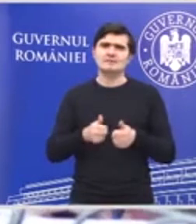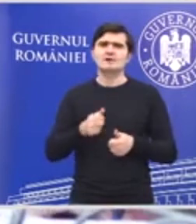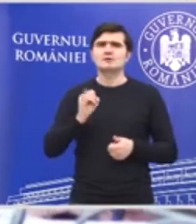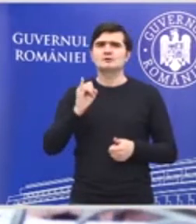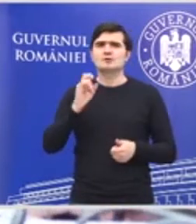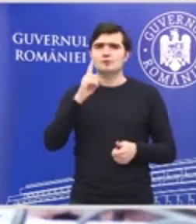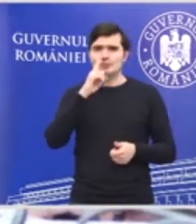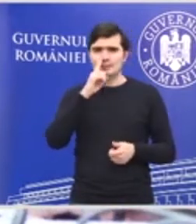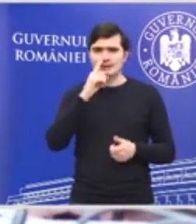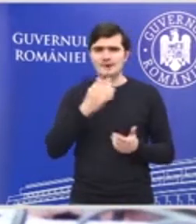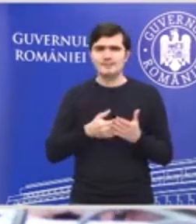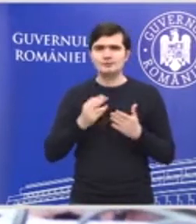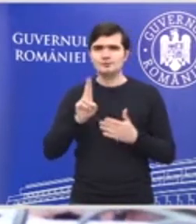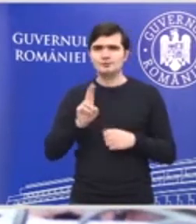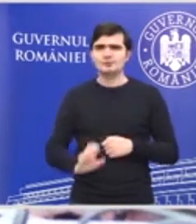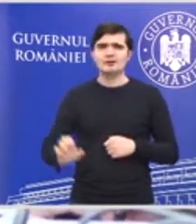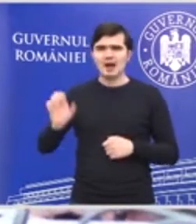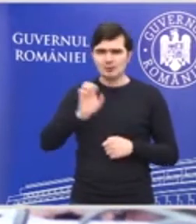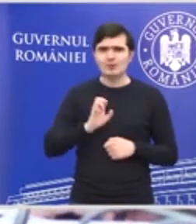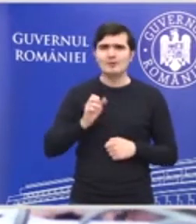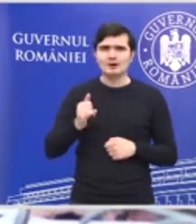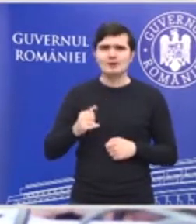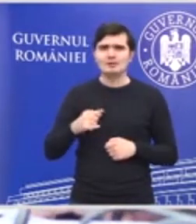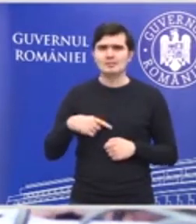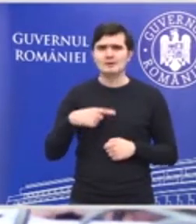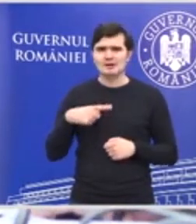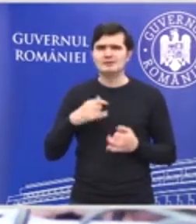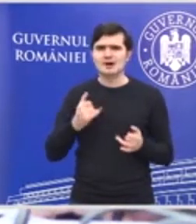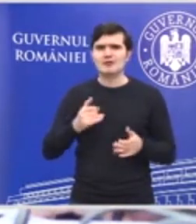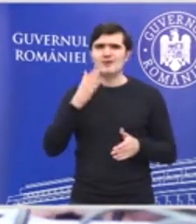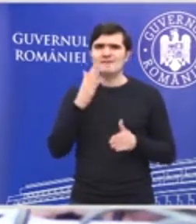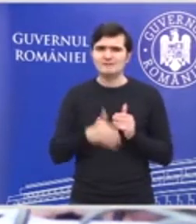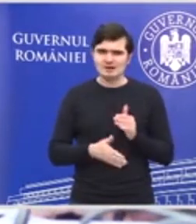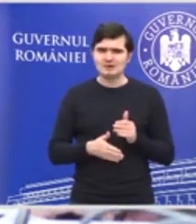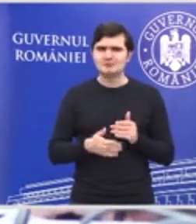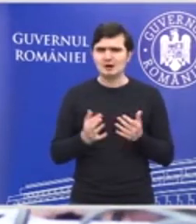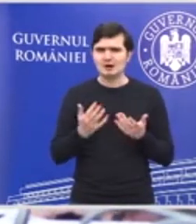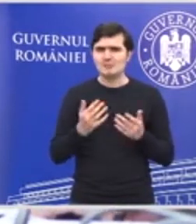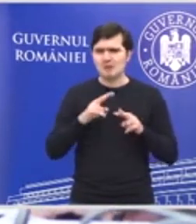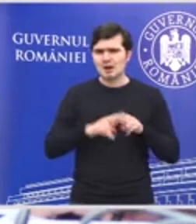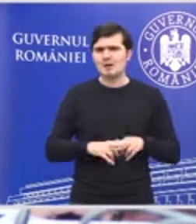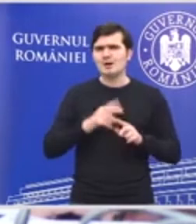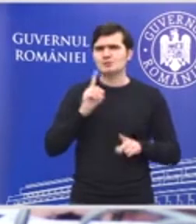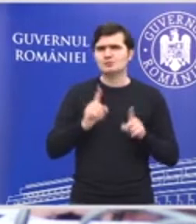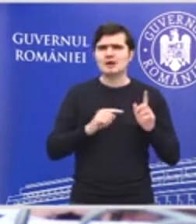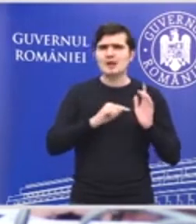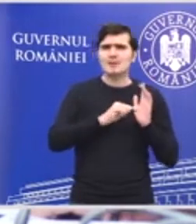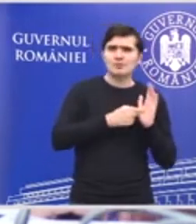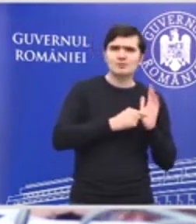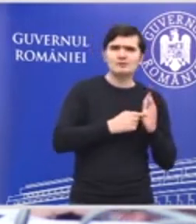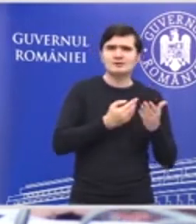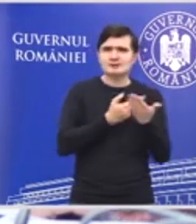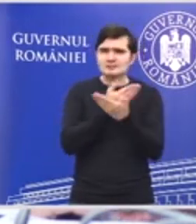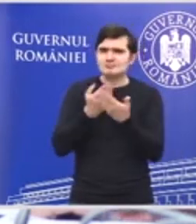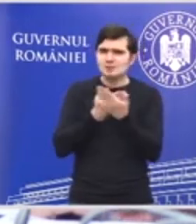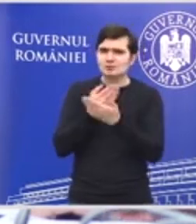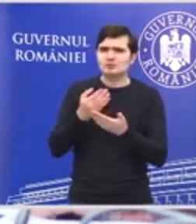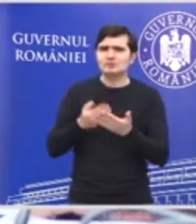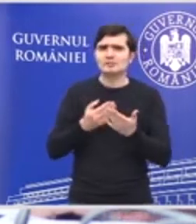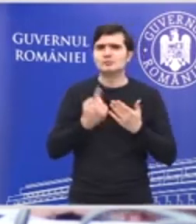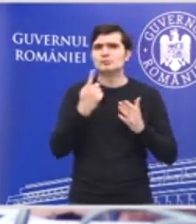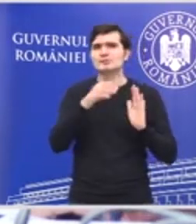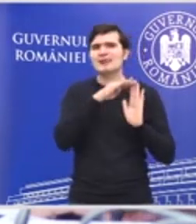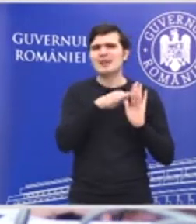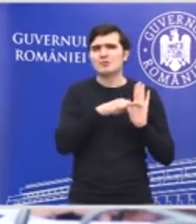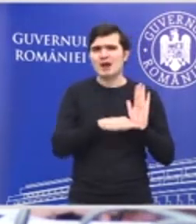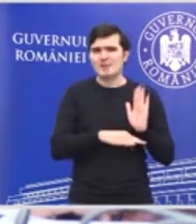La nivelul Uniunii Europene se află în finalizare, deci mai sunt câteva puncte de negociat, un regulament în acest sens.